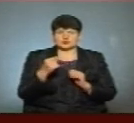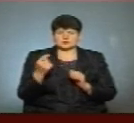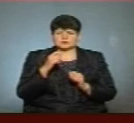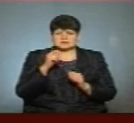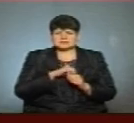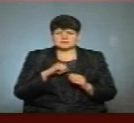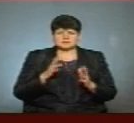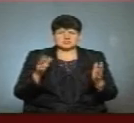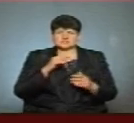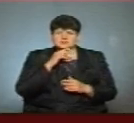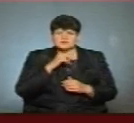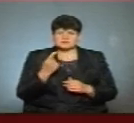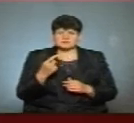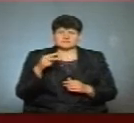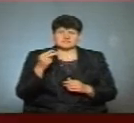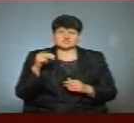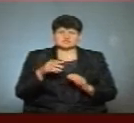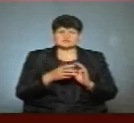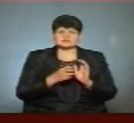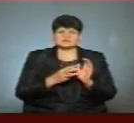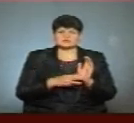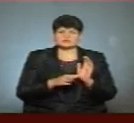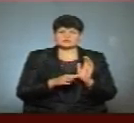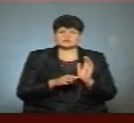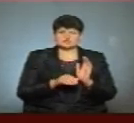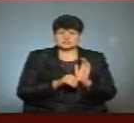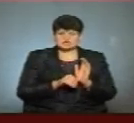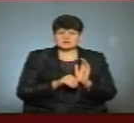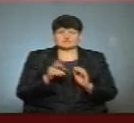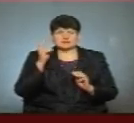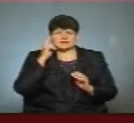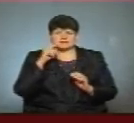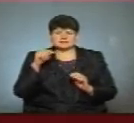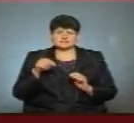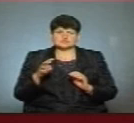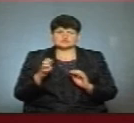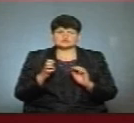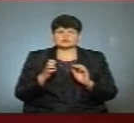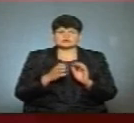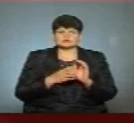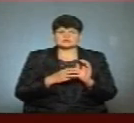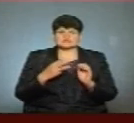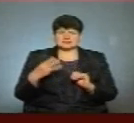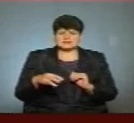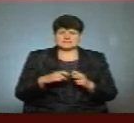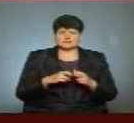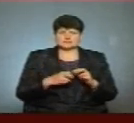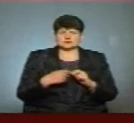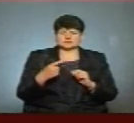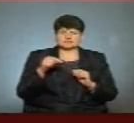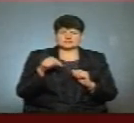у Чернівецькій області – 2396, далі йде місто Київ – 1930 хворих та Івано-Франківська